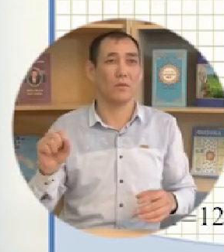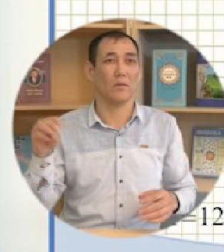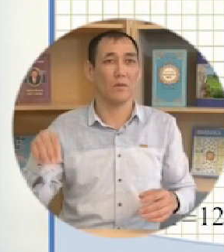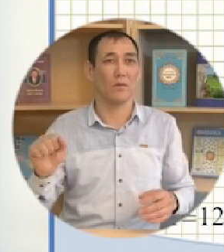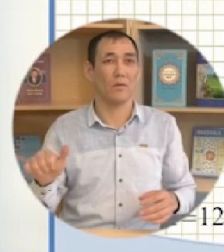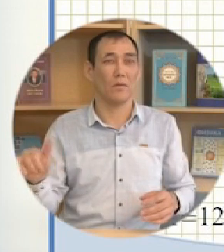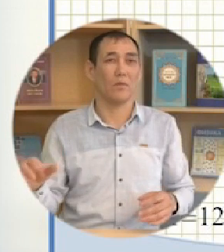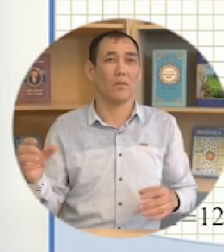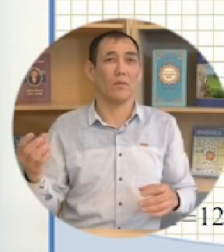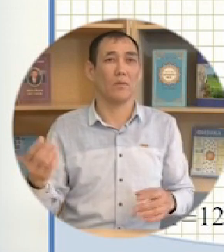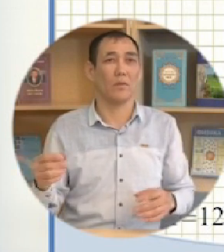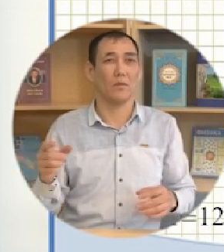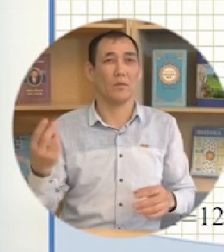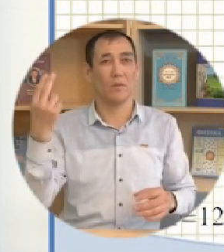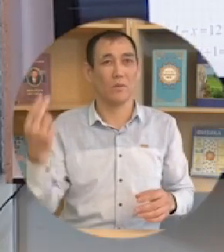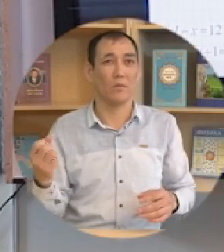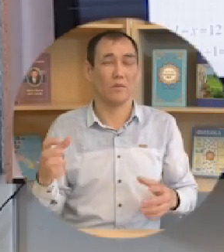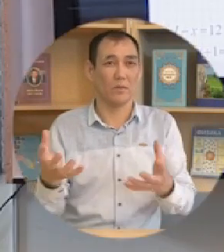Біздер